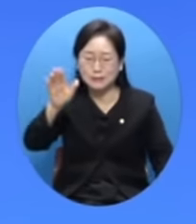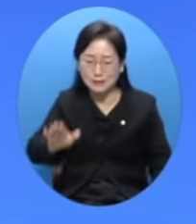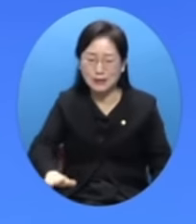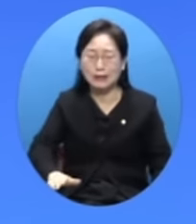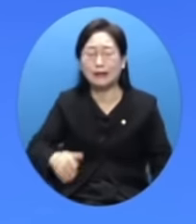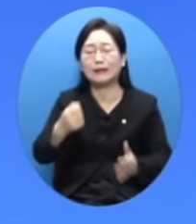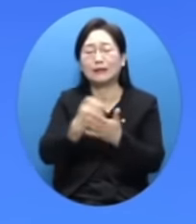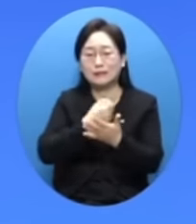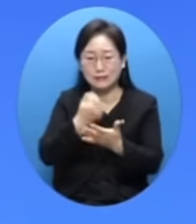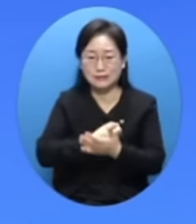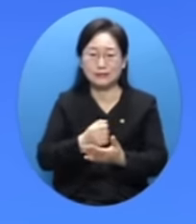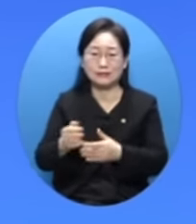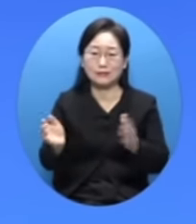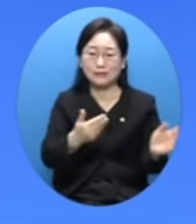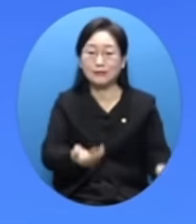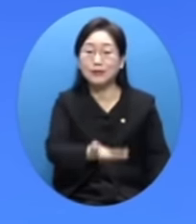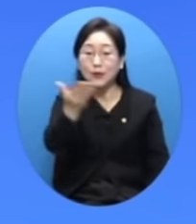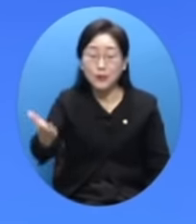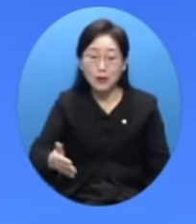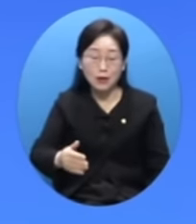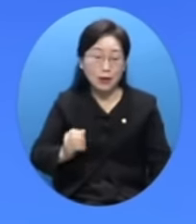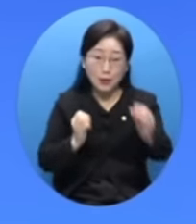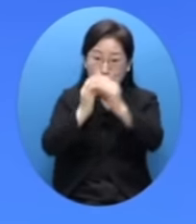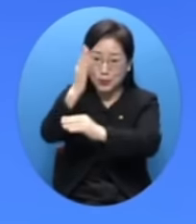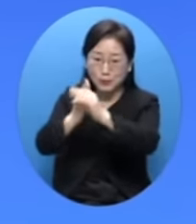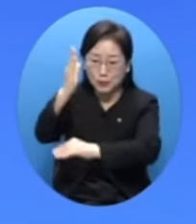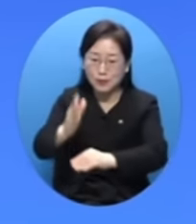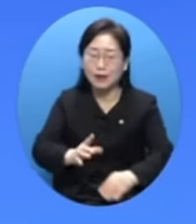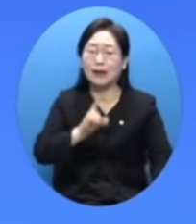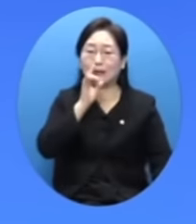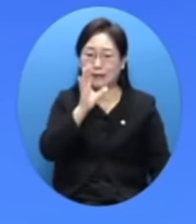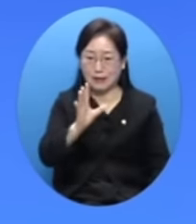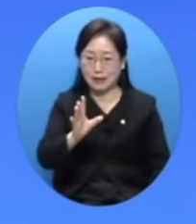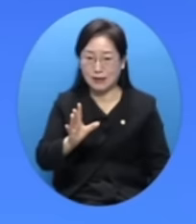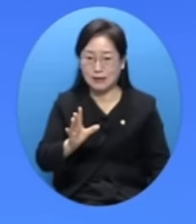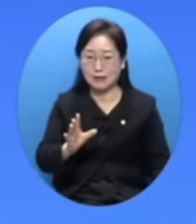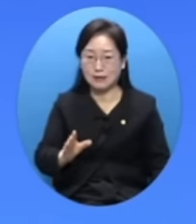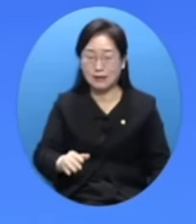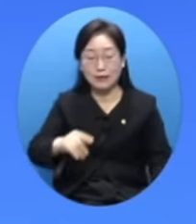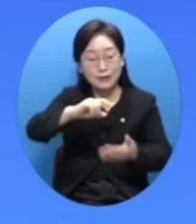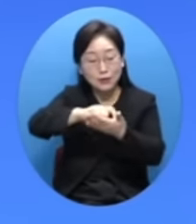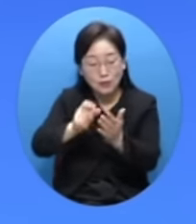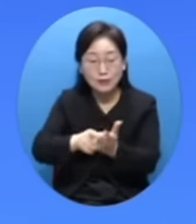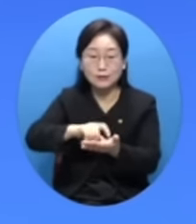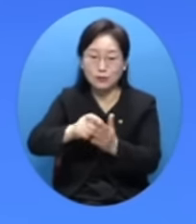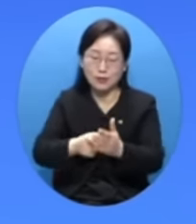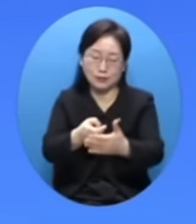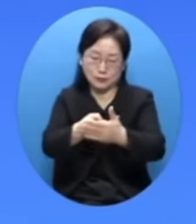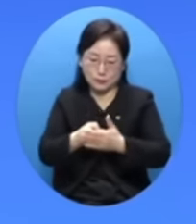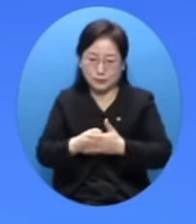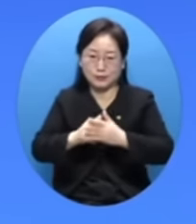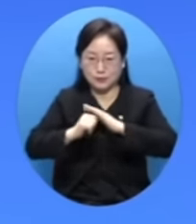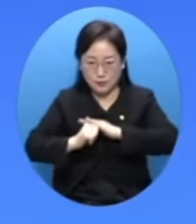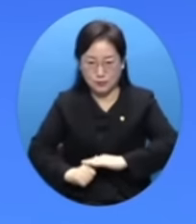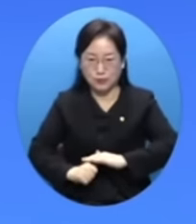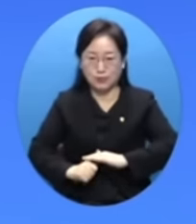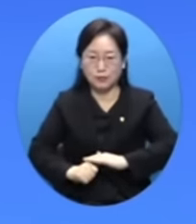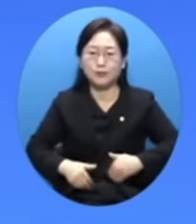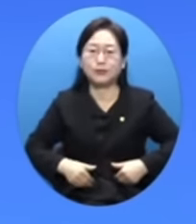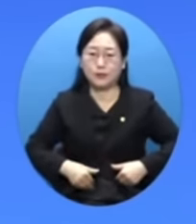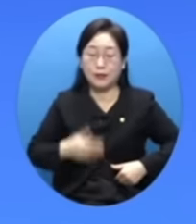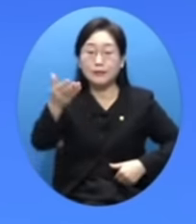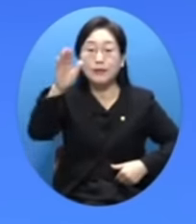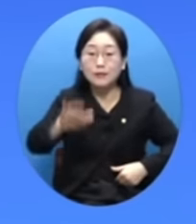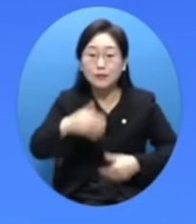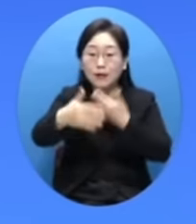기억이납니다 여러분 무엇이든 너무 지나치면 안 됩니다 모든걸 적당히하고 절제할 줄 알아야 되는 것입니다 그러나